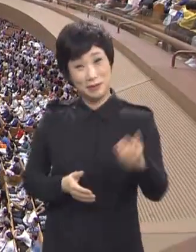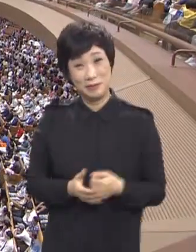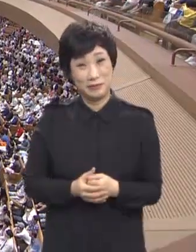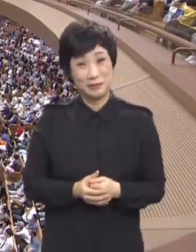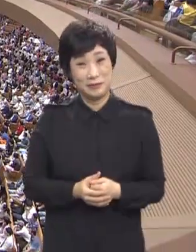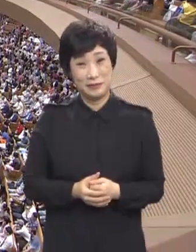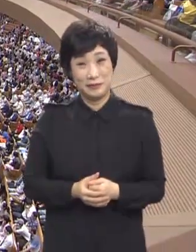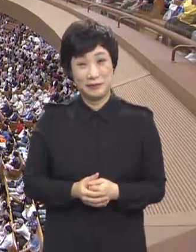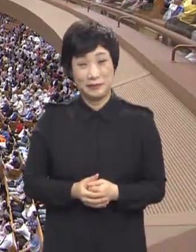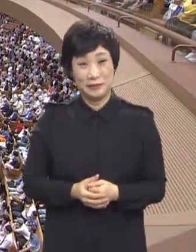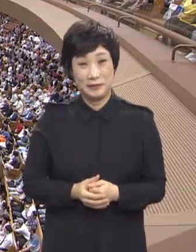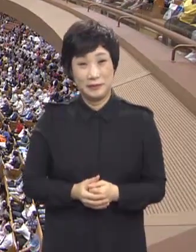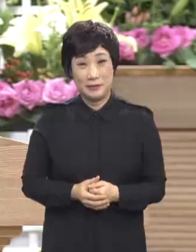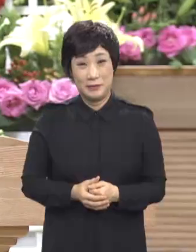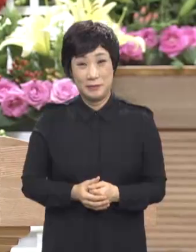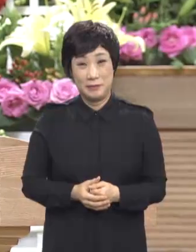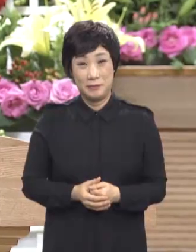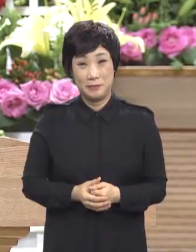예.